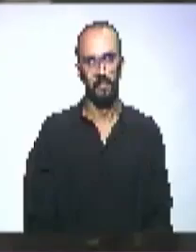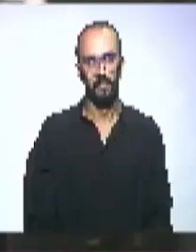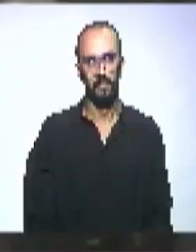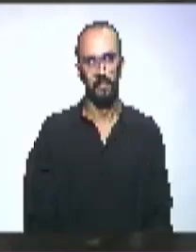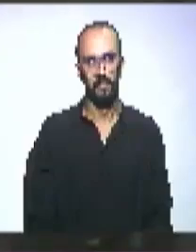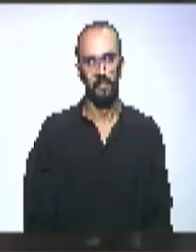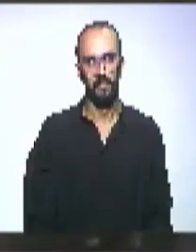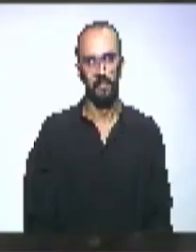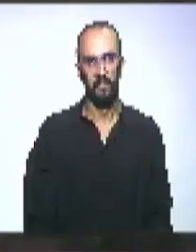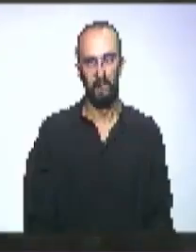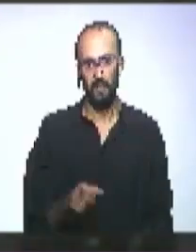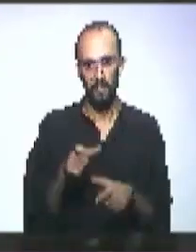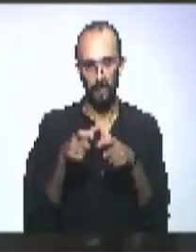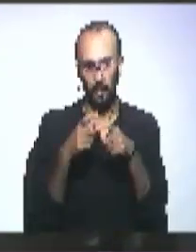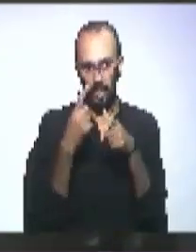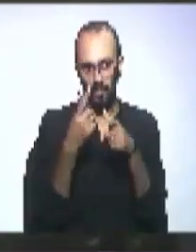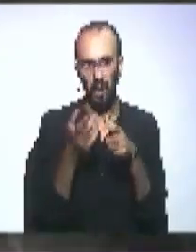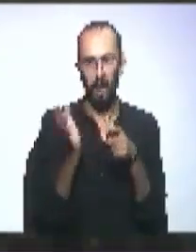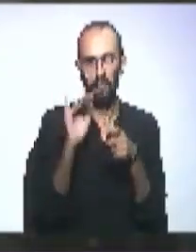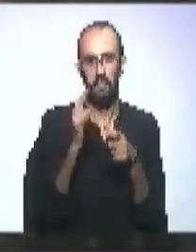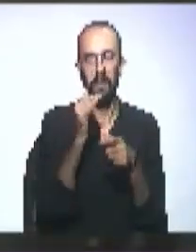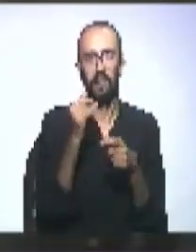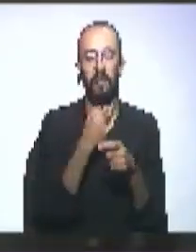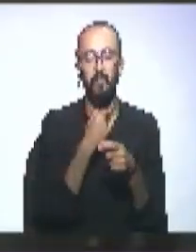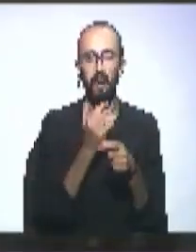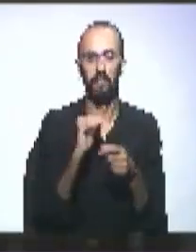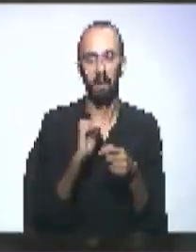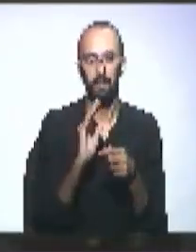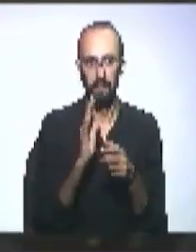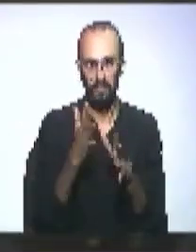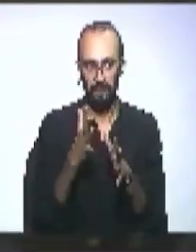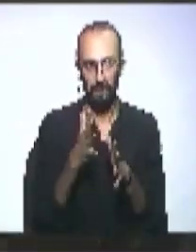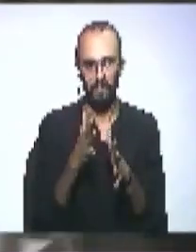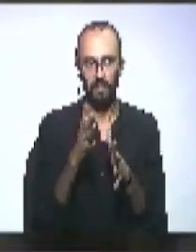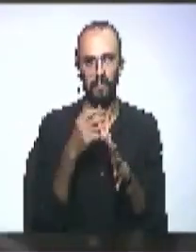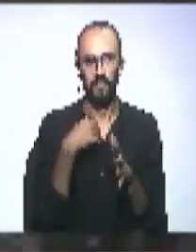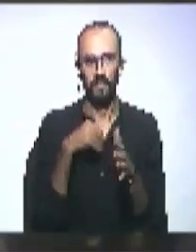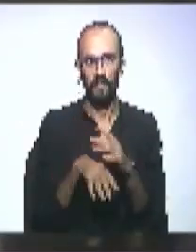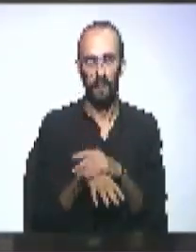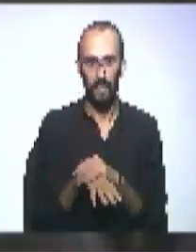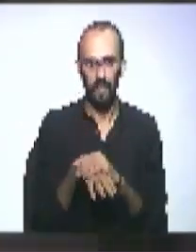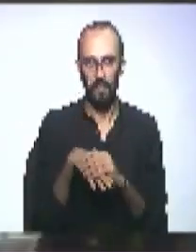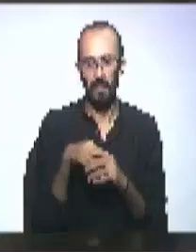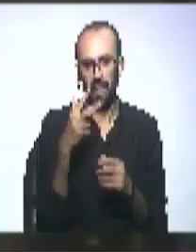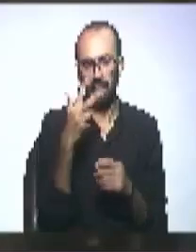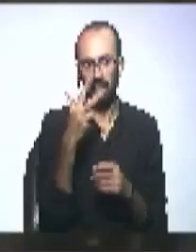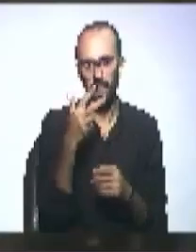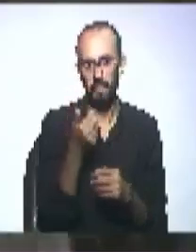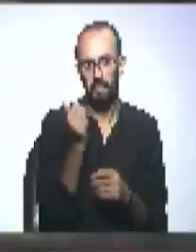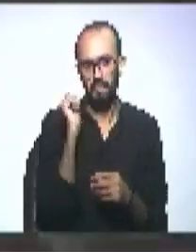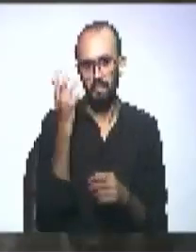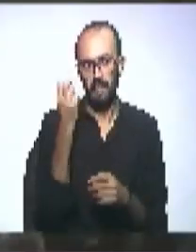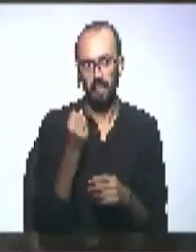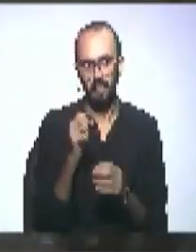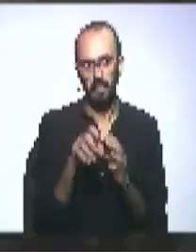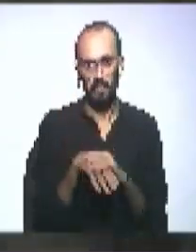من 100 جرام ايه الوزن وحده البرجر يعني؟ اه هو انا عامل 3 وحدات من بالليل يعني، فهنعدهم كلهم. دول